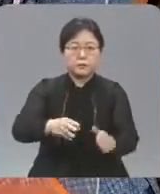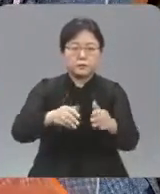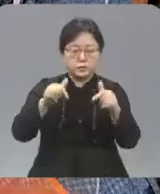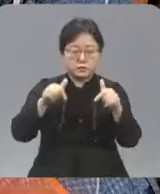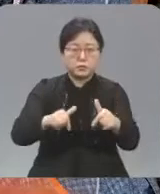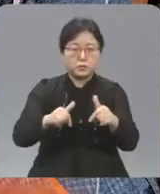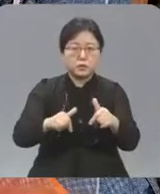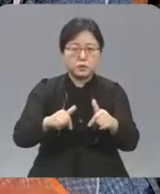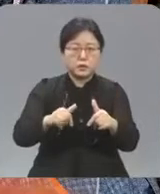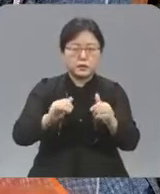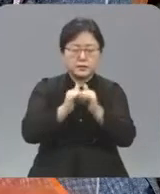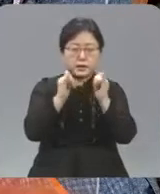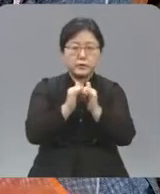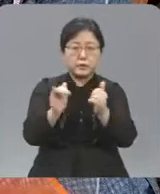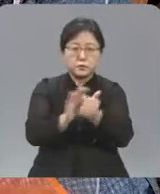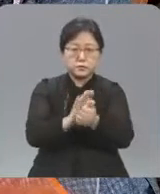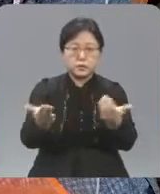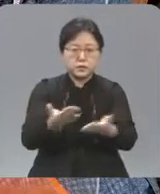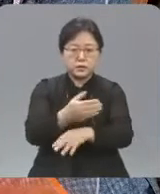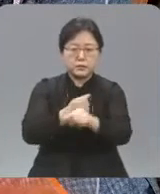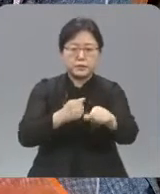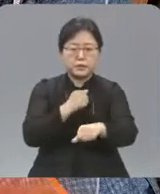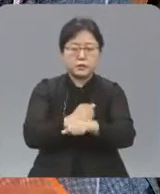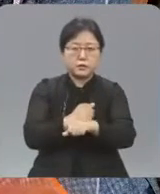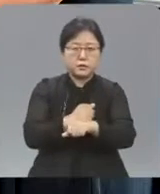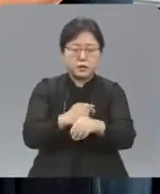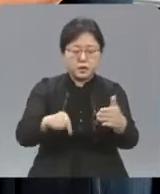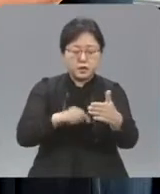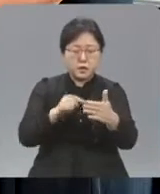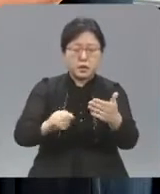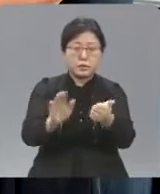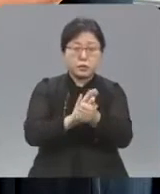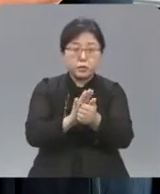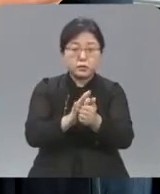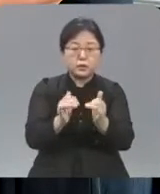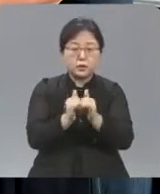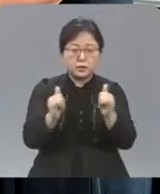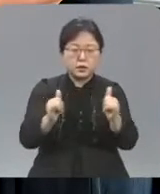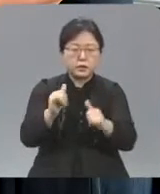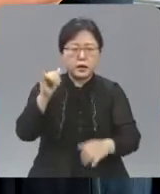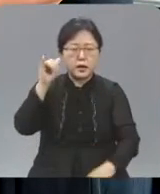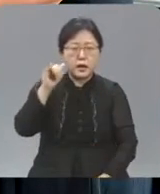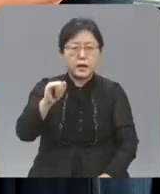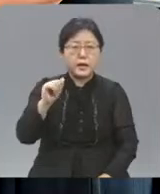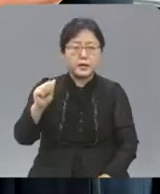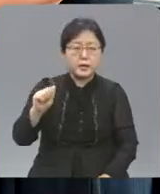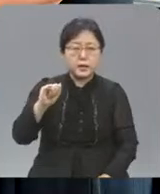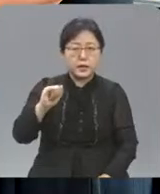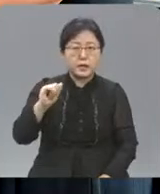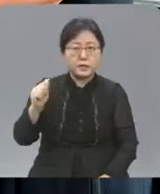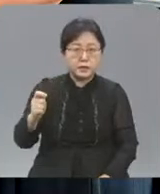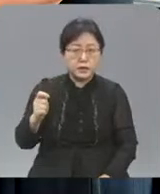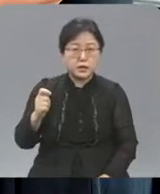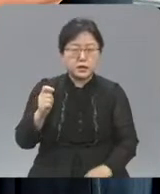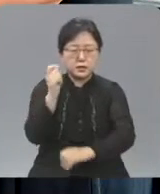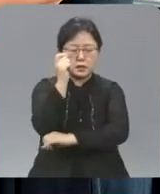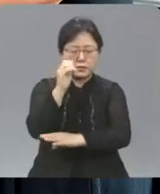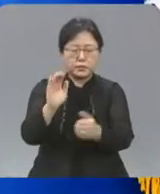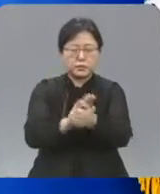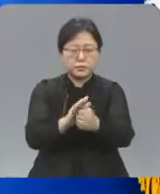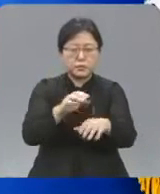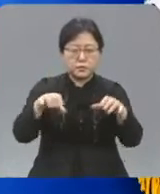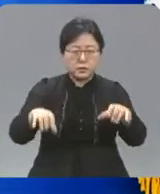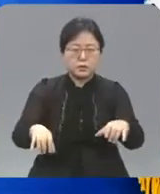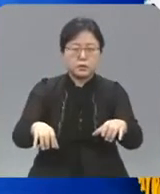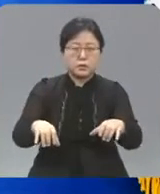서구가 광주사회서비스원과 업무 협약을 맺고 관내 돌봄 대상자에게 IT 기반의 돌봄 서비스를 제공합니다. 양